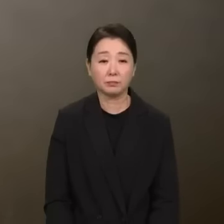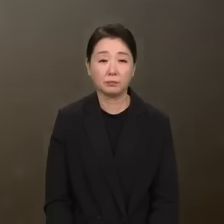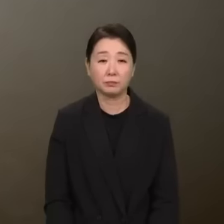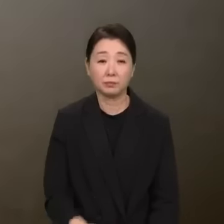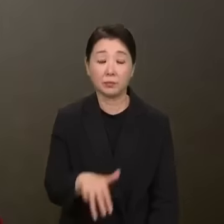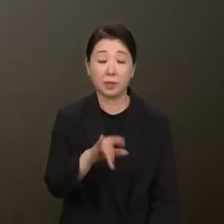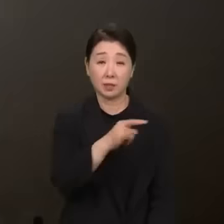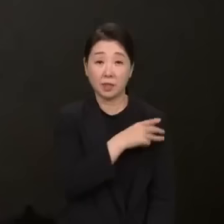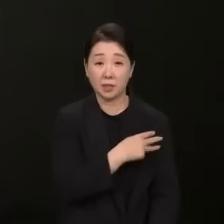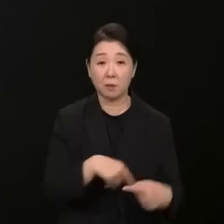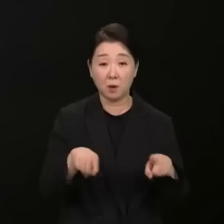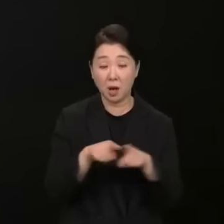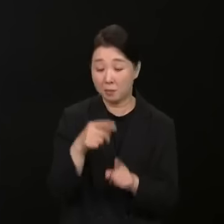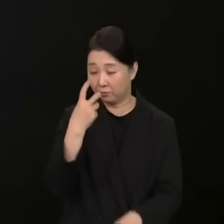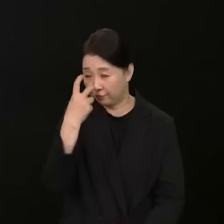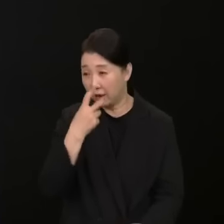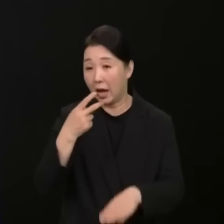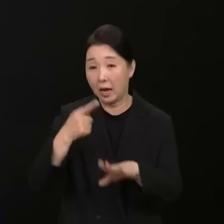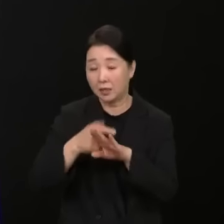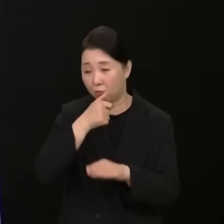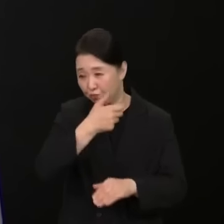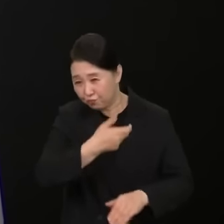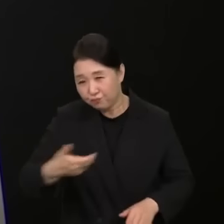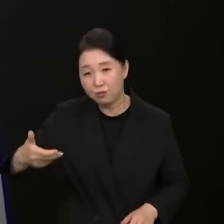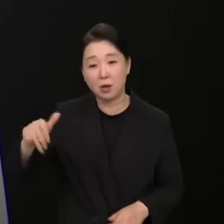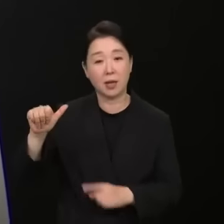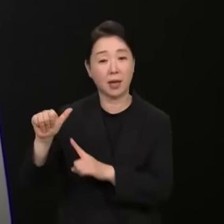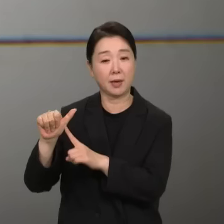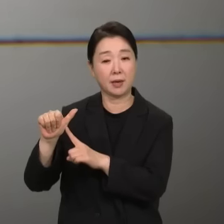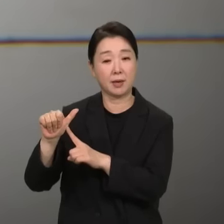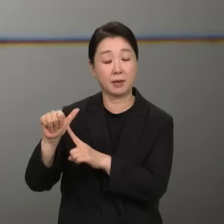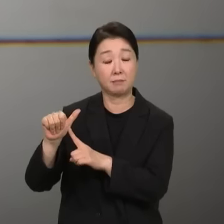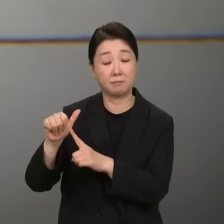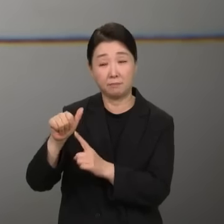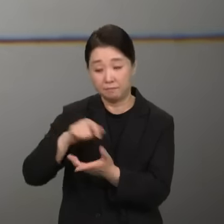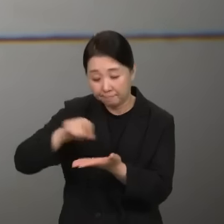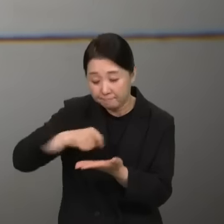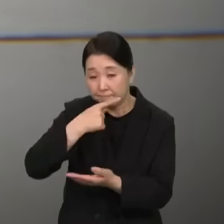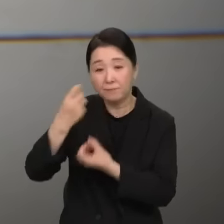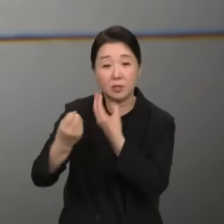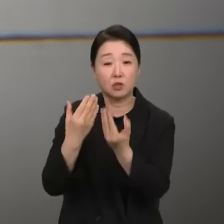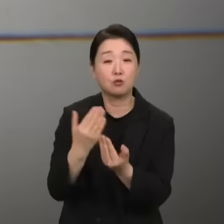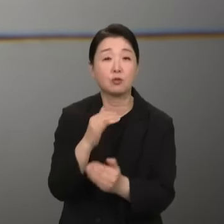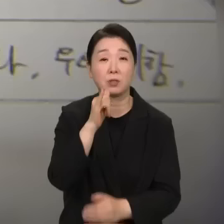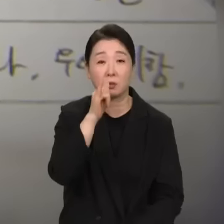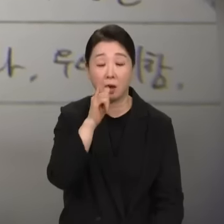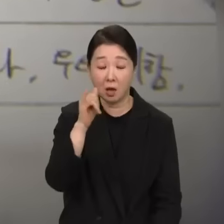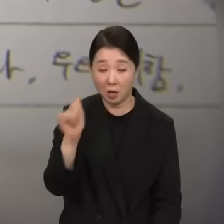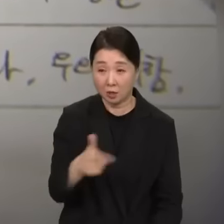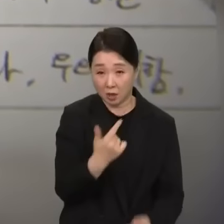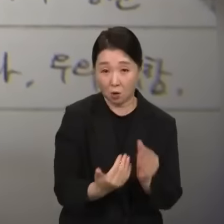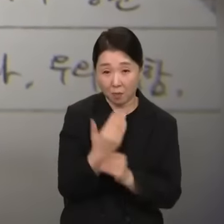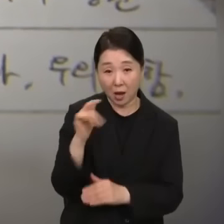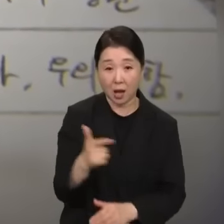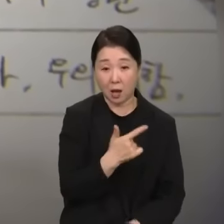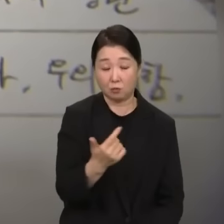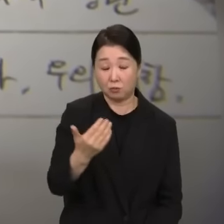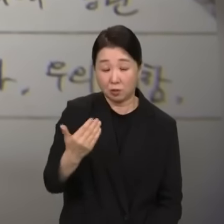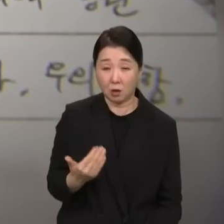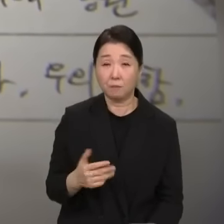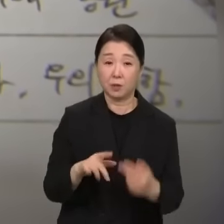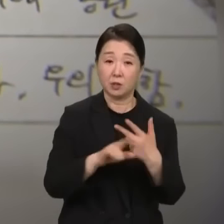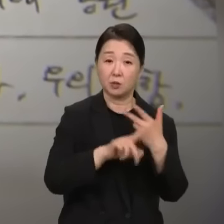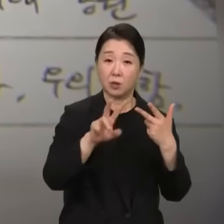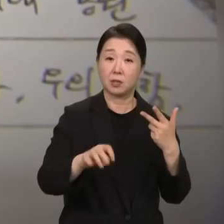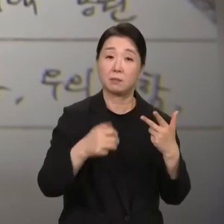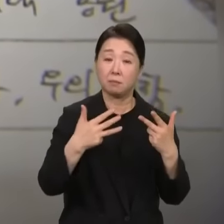최상병과 함께 수색 작업을 하다 급류에 휩쓸렸던 A병장이 쓴 자필 진술서입니다. 사고 발생 하루 전인 7월 18일 저녁 카카오톡을